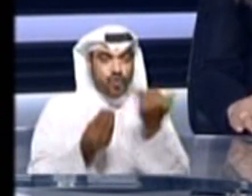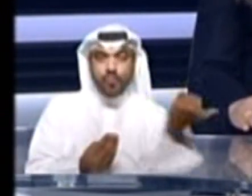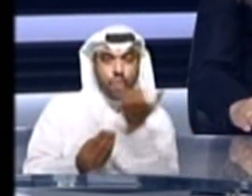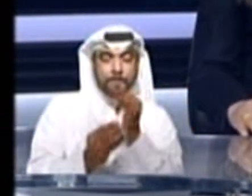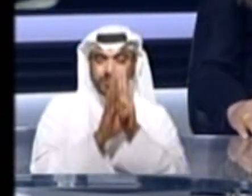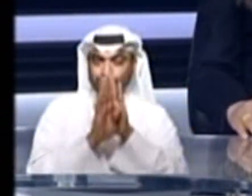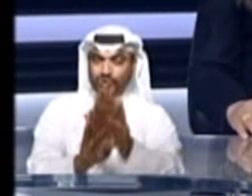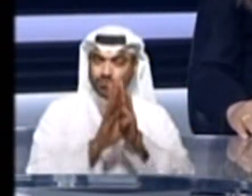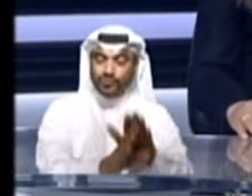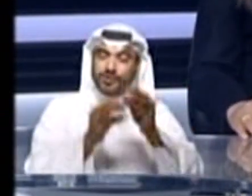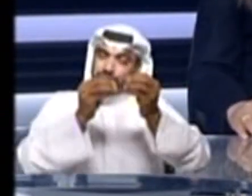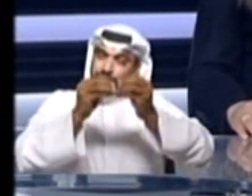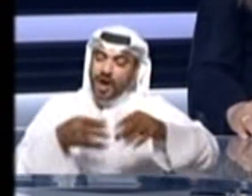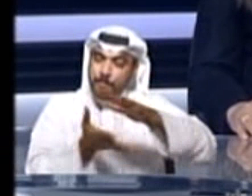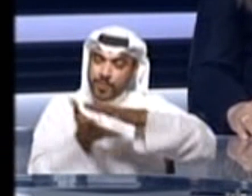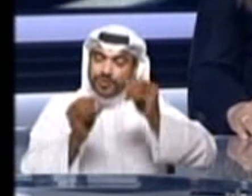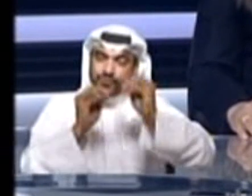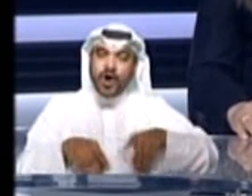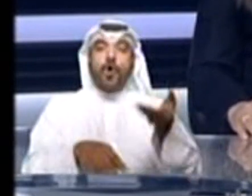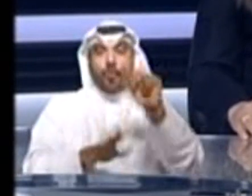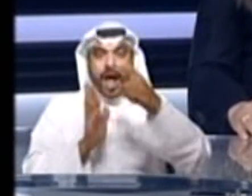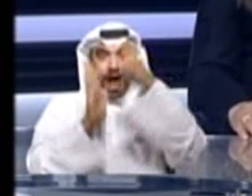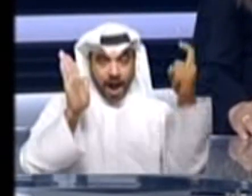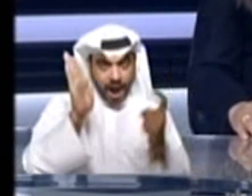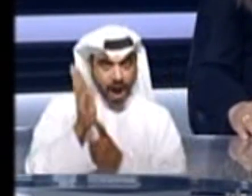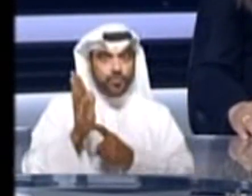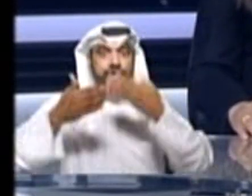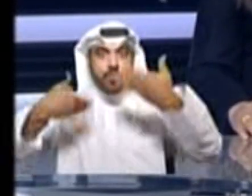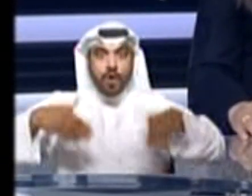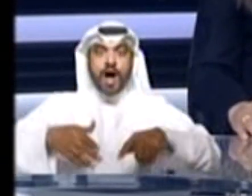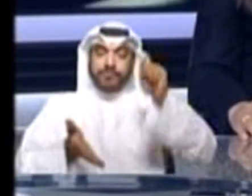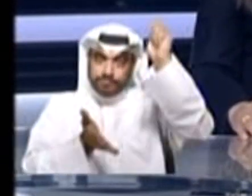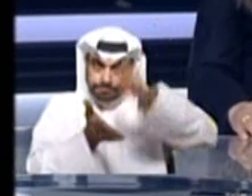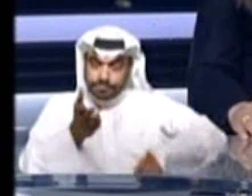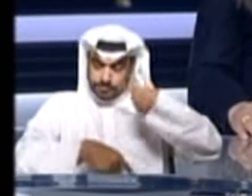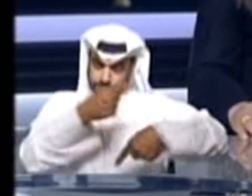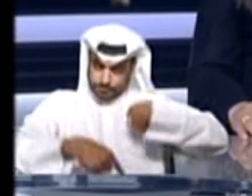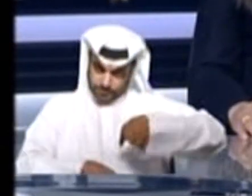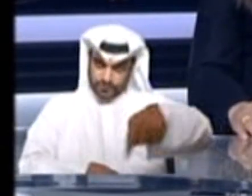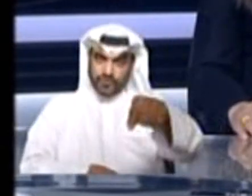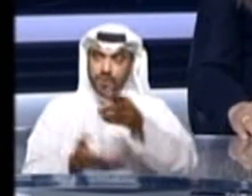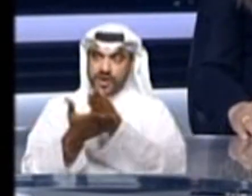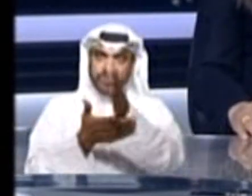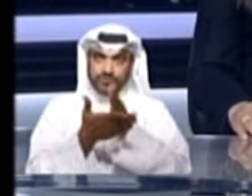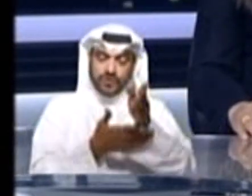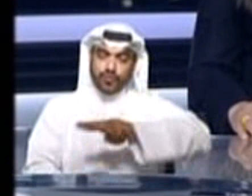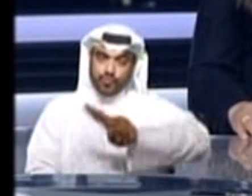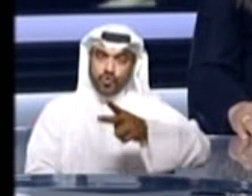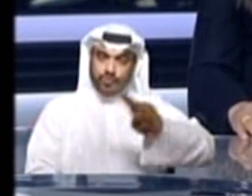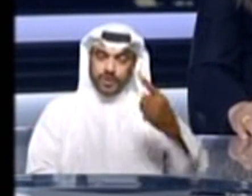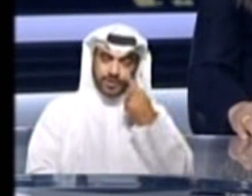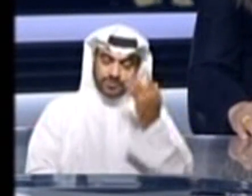أمام هذه الفئة وتفعيل قانون ذوي الاحتياجات الخاصة بشكل أكبر في مختلف المرافق